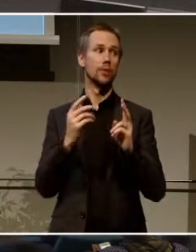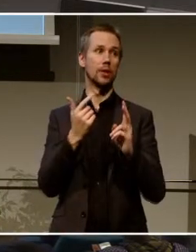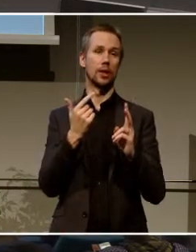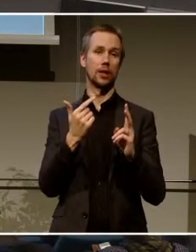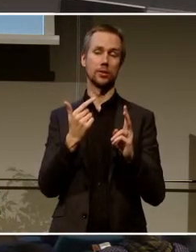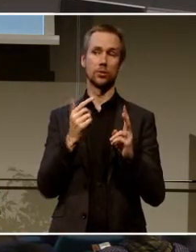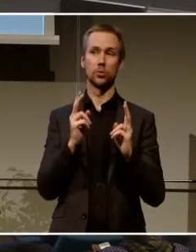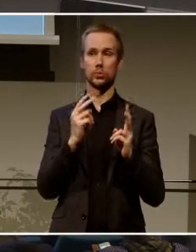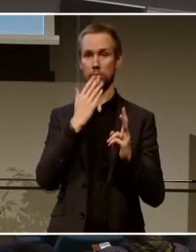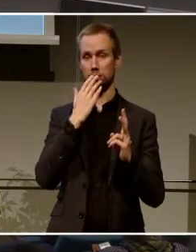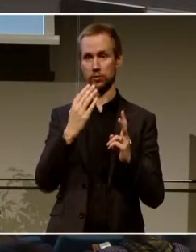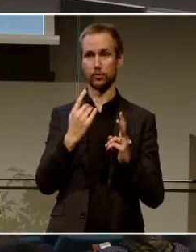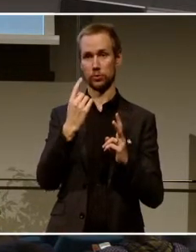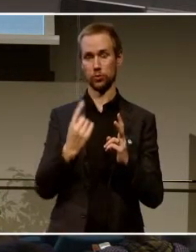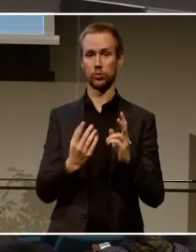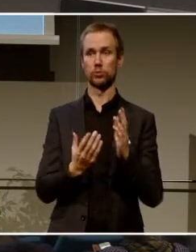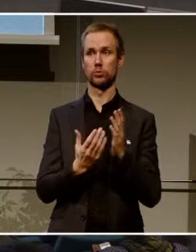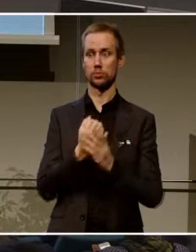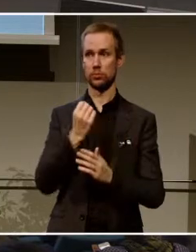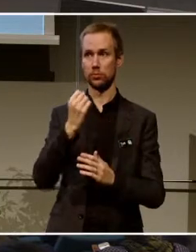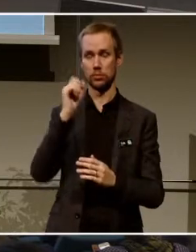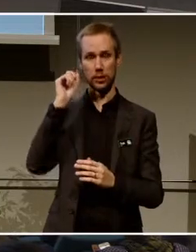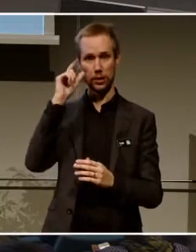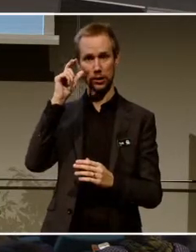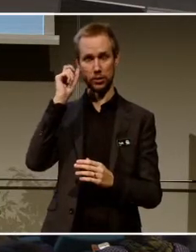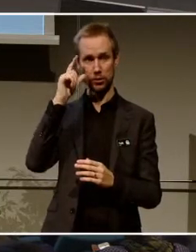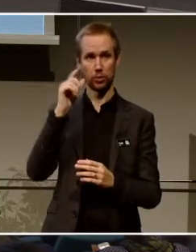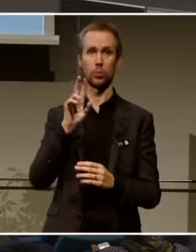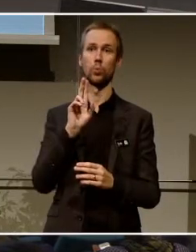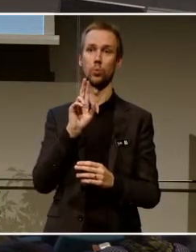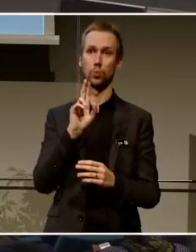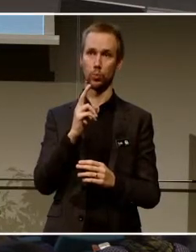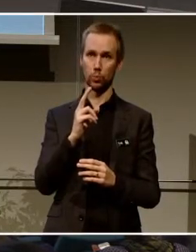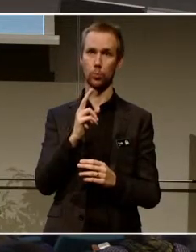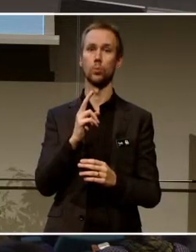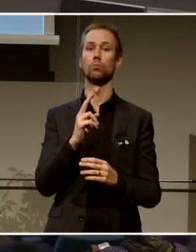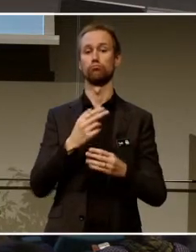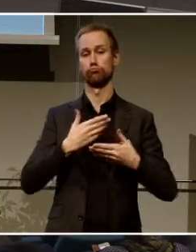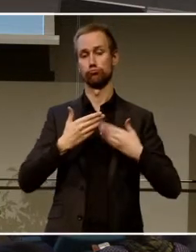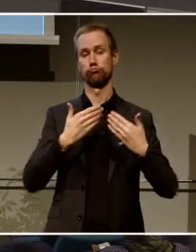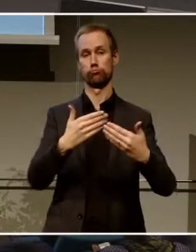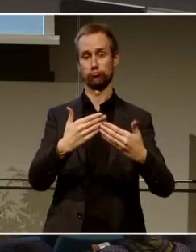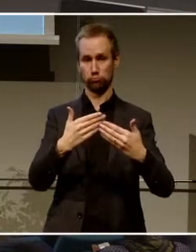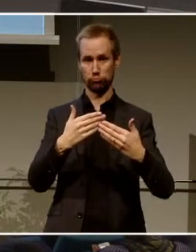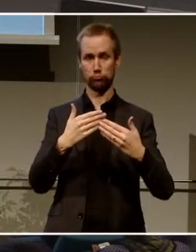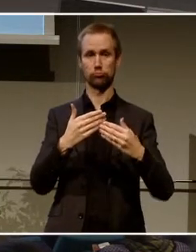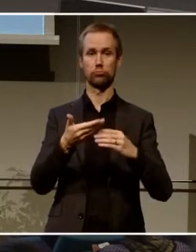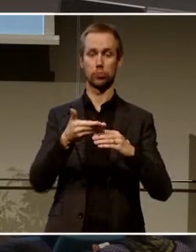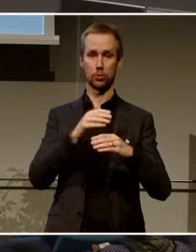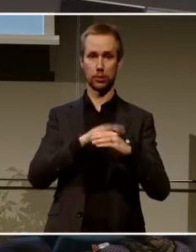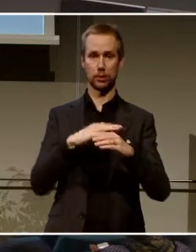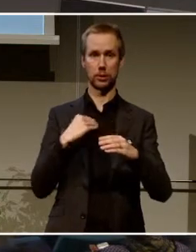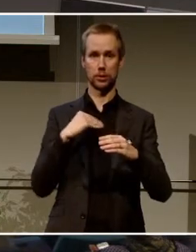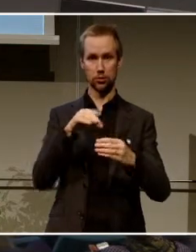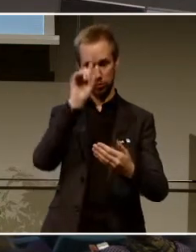digitalt först. Att det pågår en kompetensinsats för att höja den digitala kompetensen hos